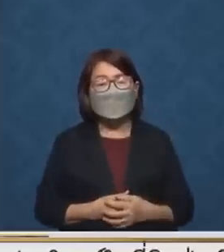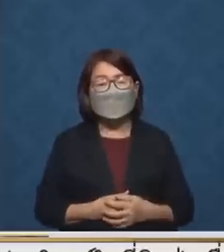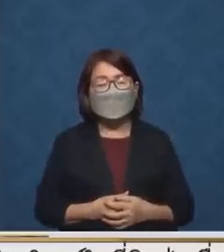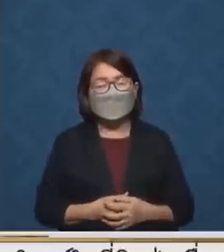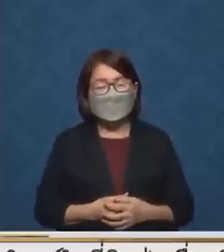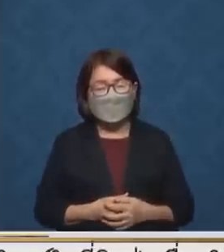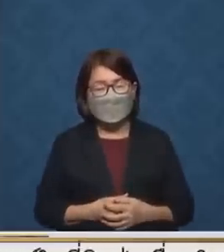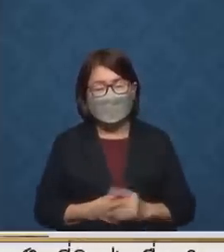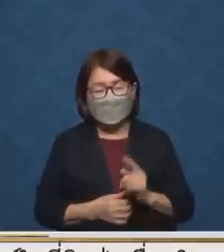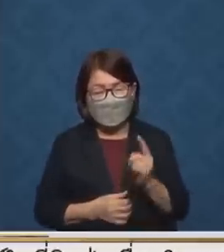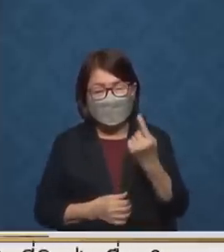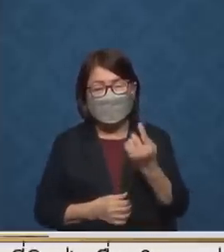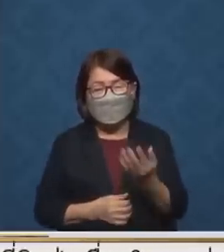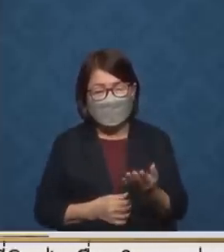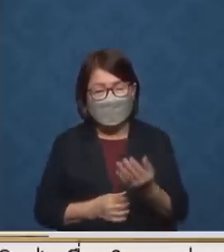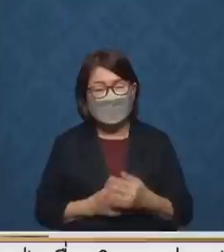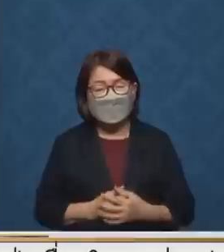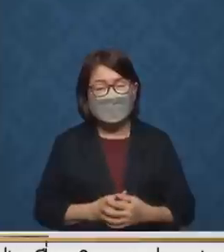ต่ไปครั ทประทาน